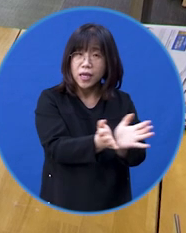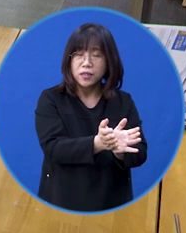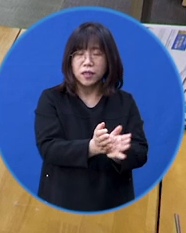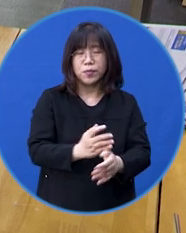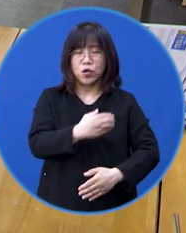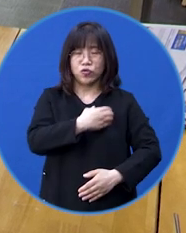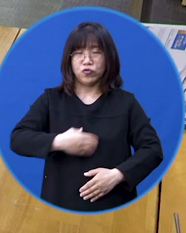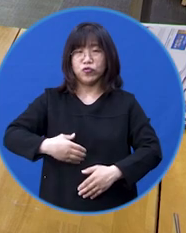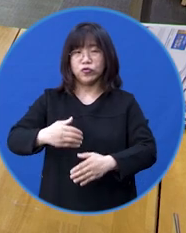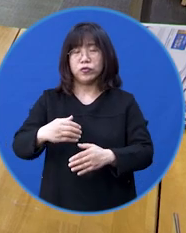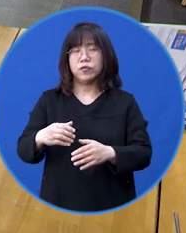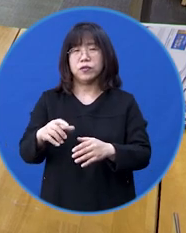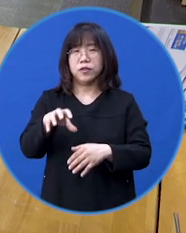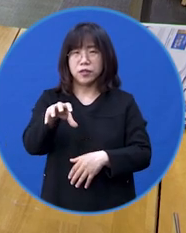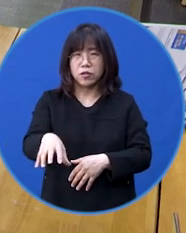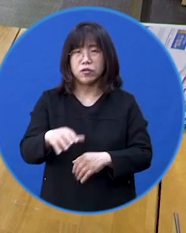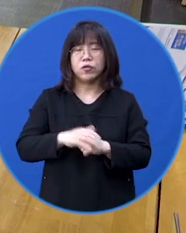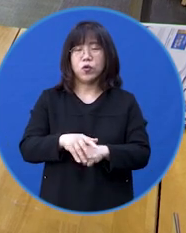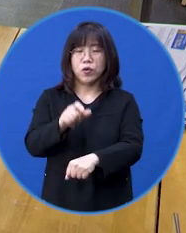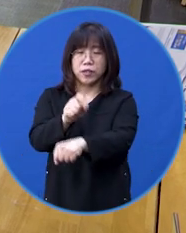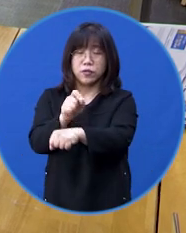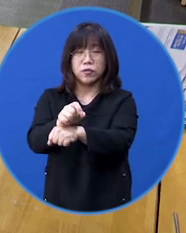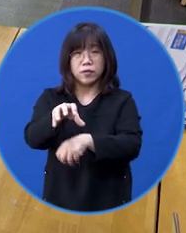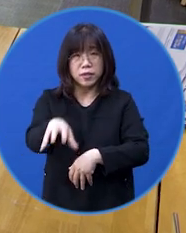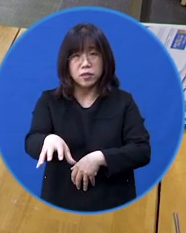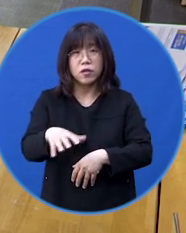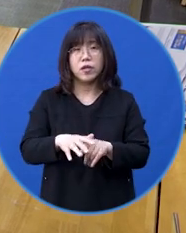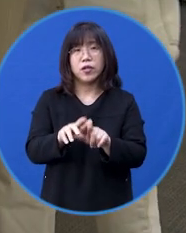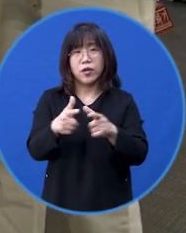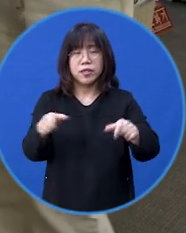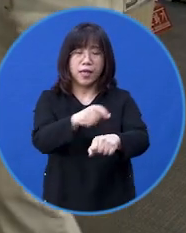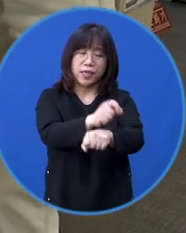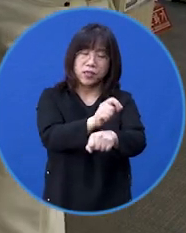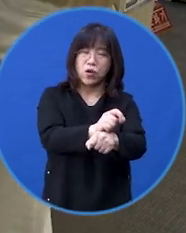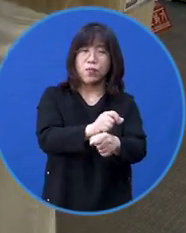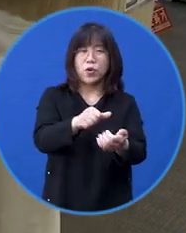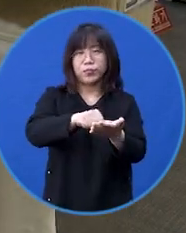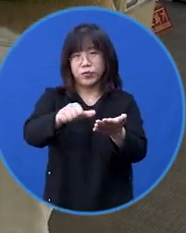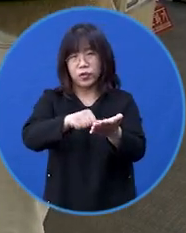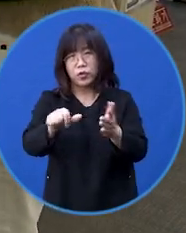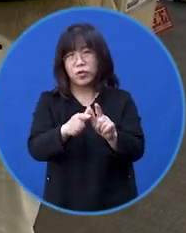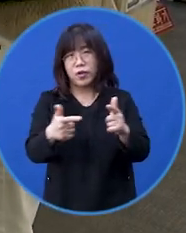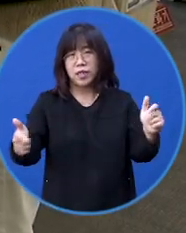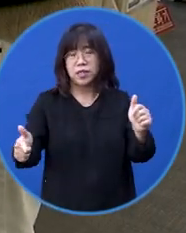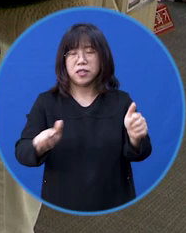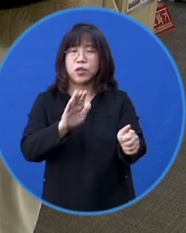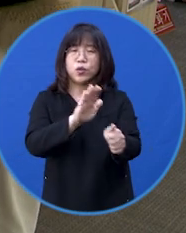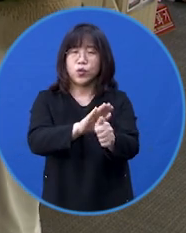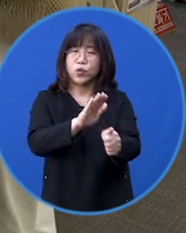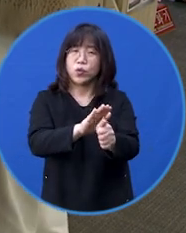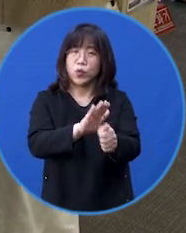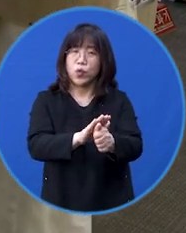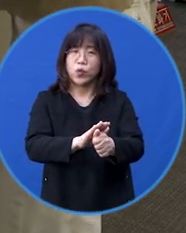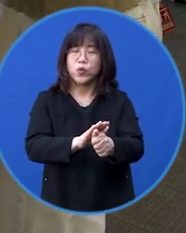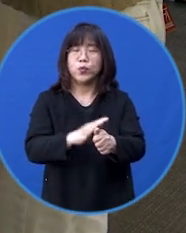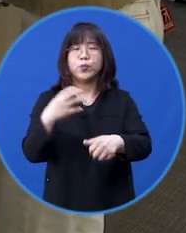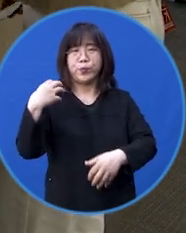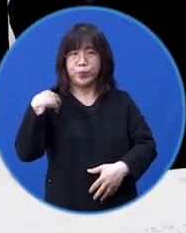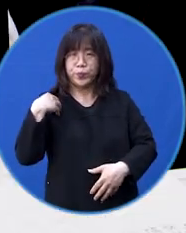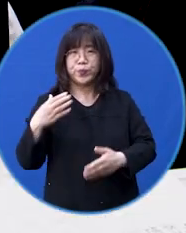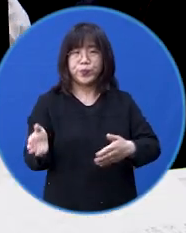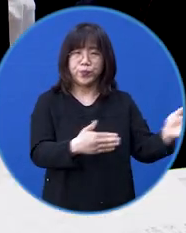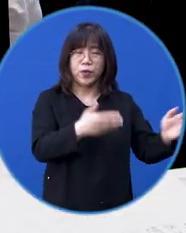가운데 행정체험단은 구청과 동주민센터 등에서 행정업무 지원과 민원응대, 문서관리